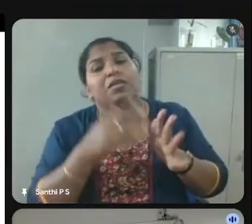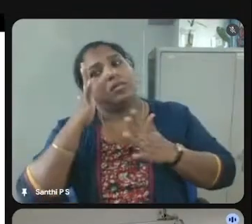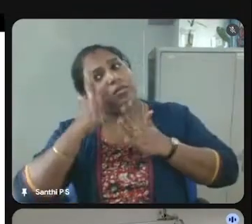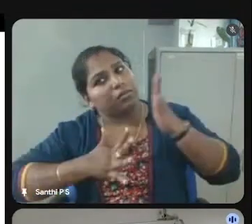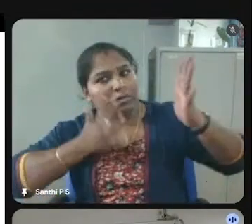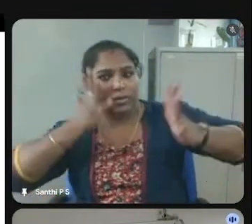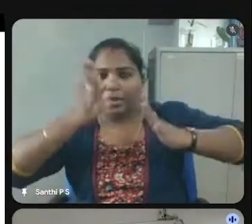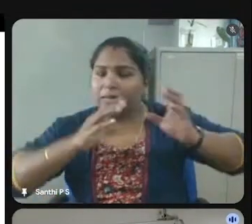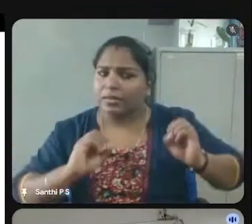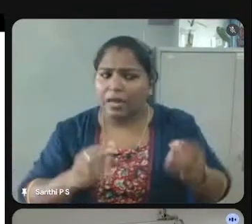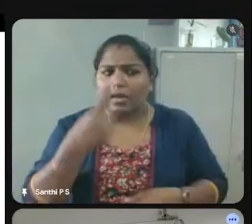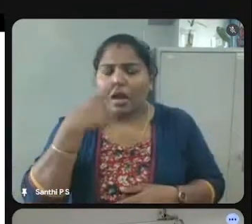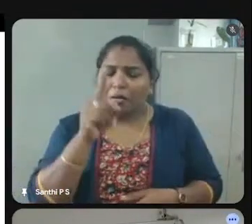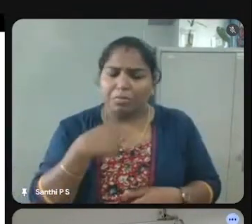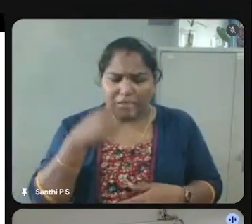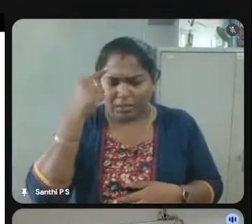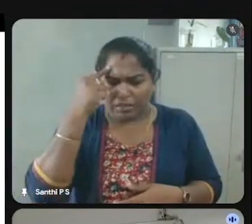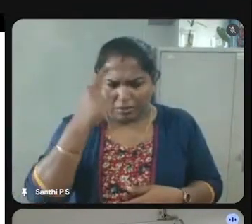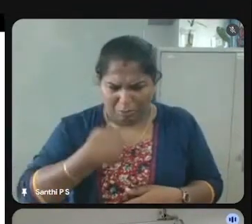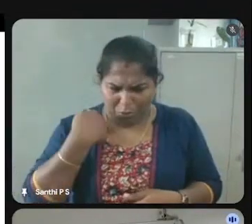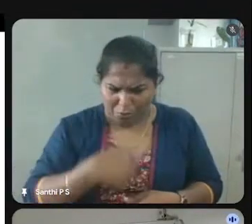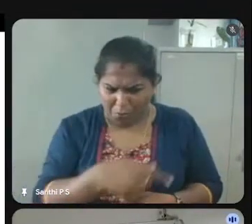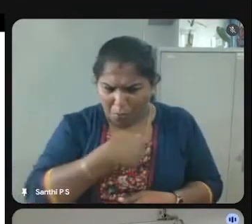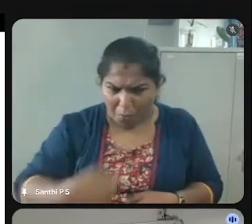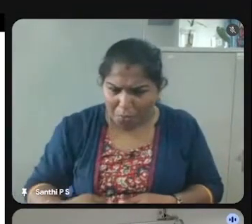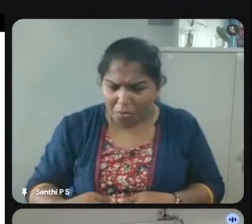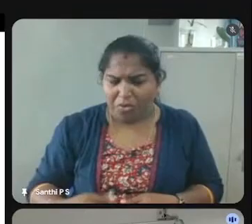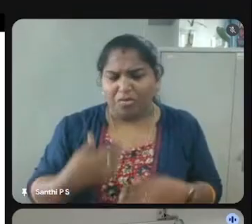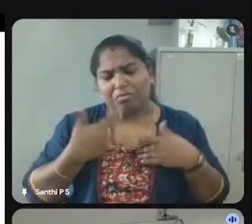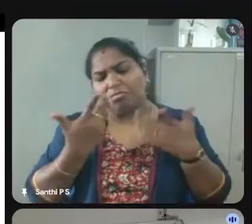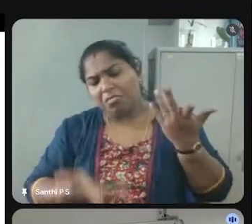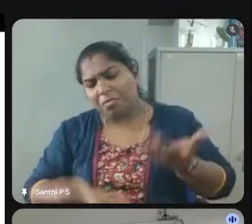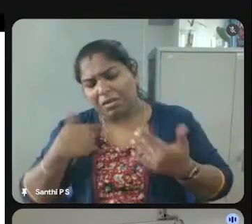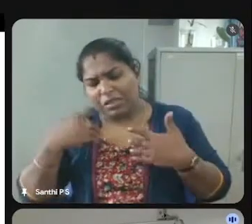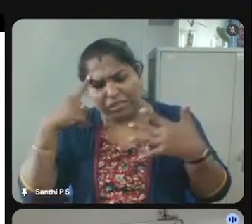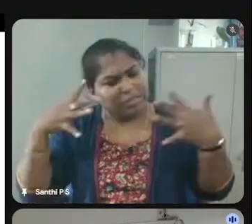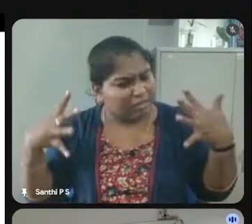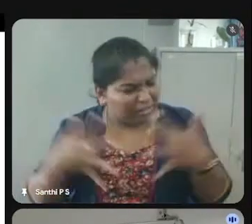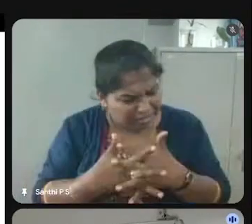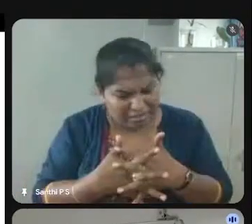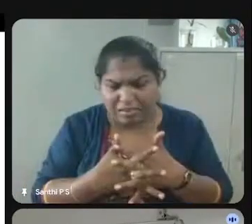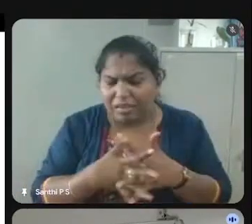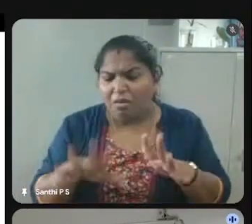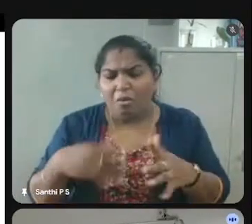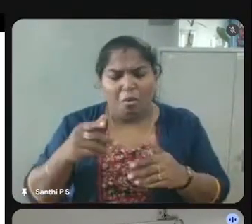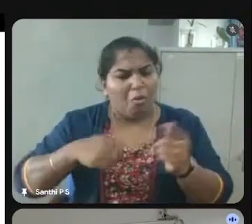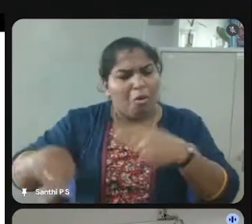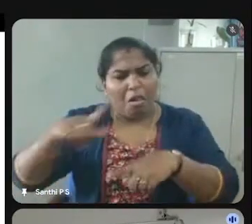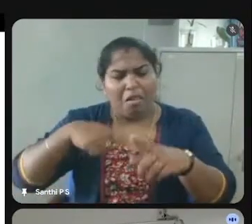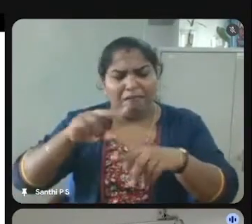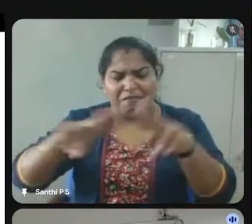തോന്നാറുണ്ട്. ഞാൻ ചെയ്യുന്നത് ശരിയല്ലേ, അല്ലെങ്കിൽ ഇത്രത്തോളം അതൊരു സ്ട്രെസ് തന്നെ, ഒരു സമ്മർദ്ദം തന്നെയാണ് നമ്മുടെ മേലെ വരുന്നത്. നമ്മൾ